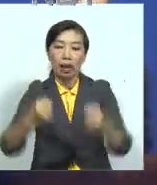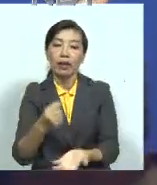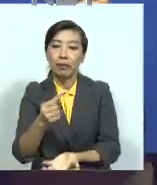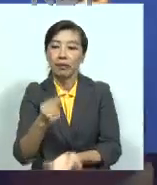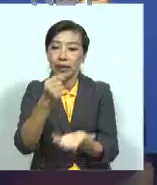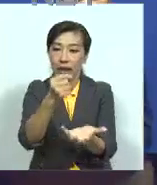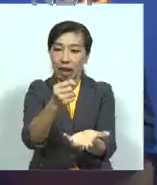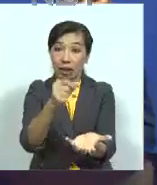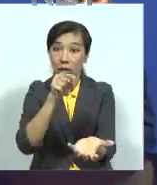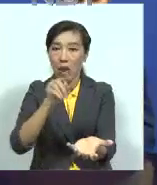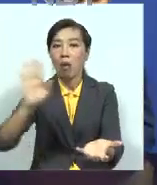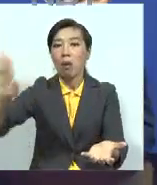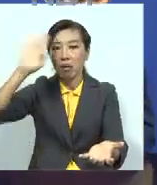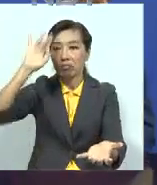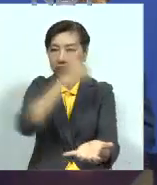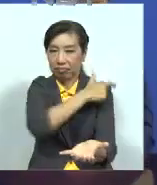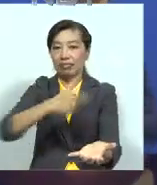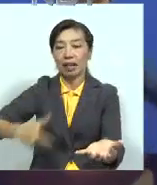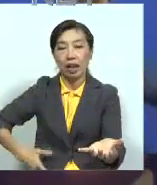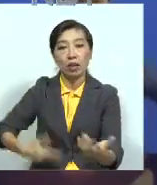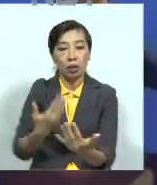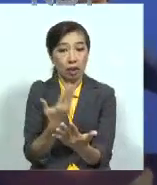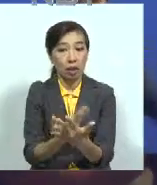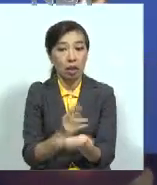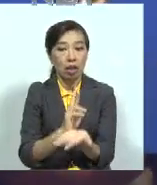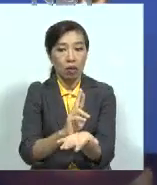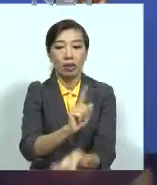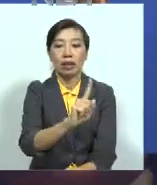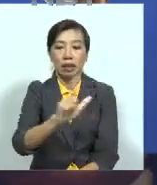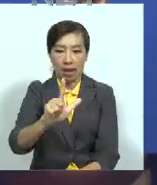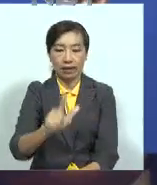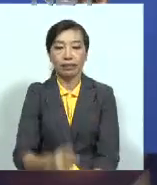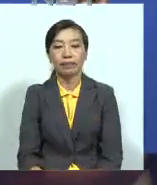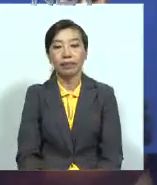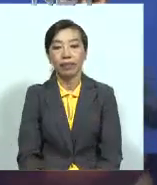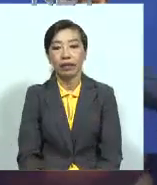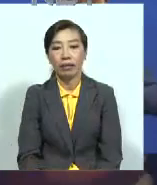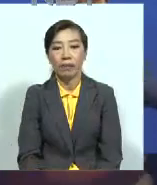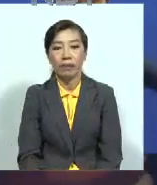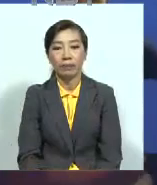พระราชทานพระบาทสมเด็จพระเจ้าอยู่หัวและเงินรางวัล1ล้านบาทค่ะ